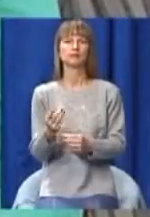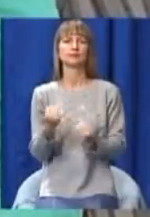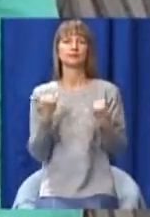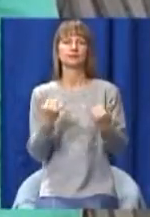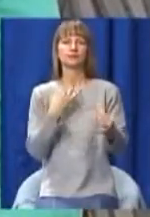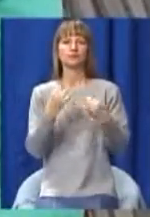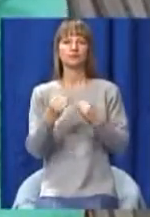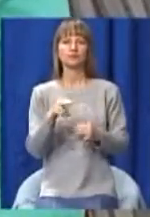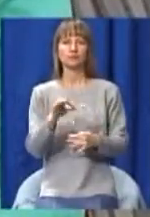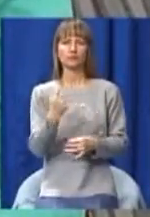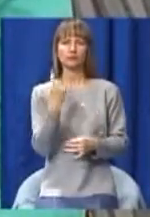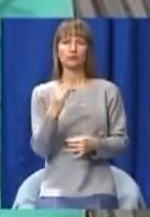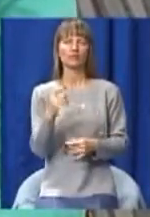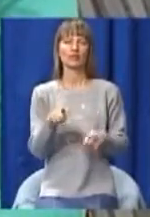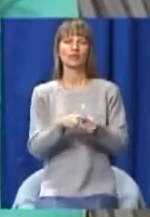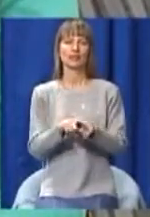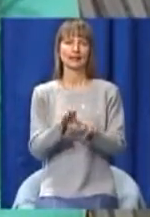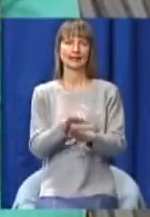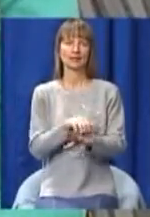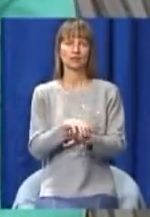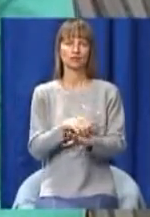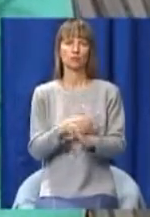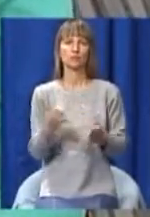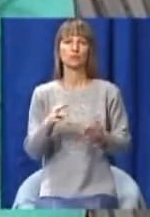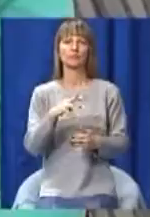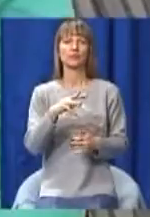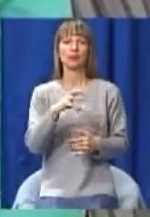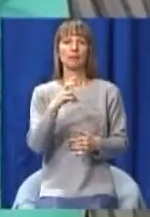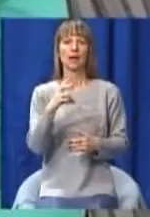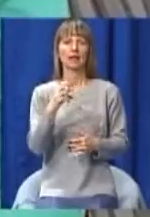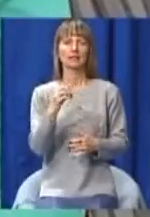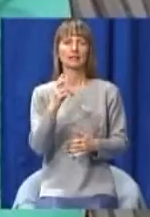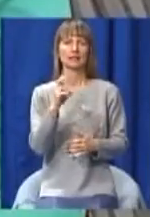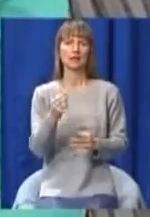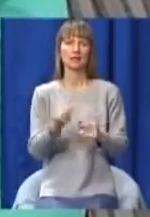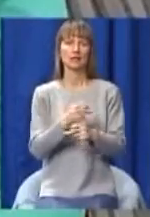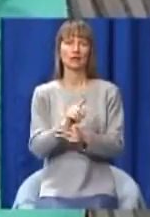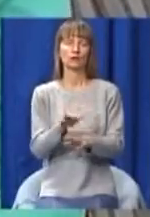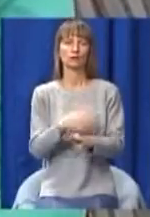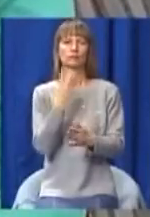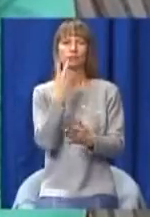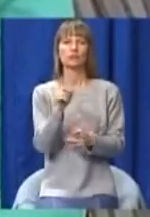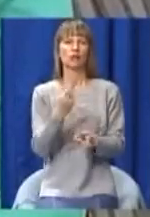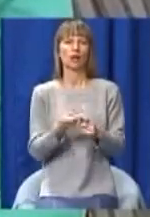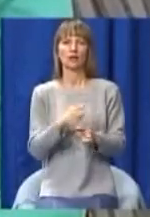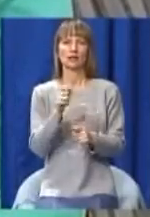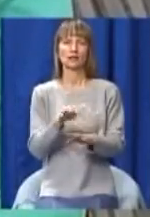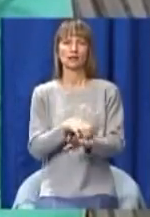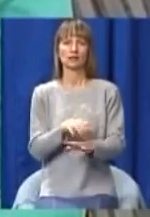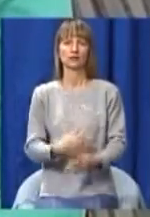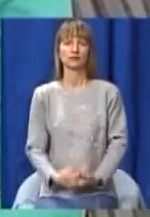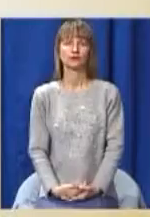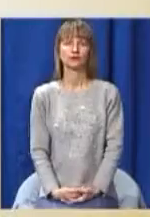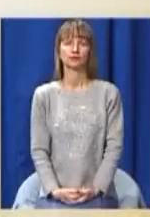сьогодні ми поговоримо про одну з таких кішок без хвостик, як менська безхвоста кішка. Ну і далі давайте подивимося, що це за порода кицяк.